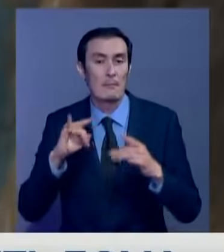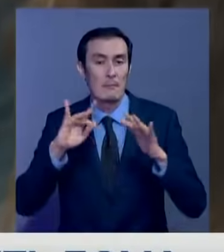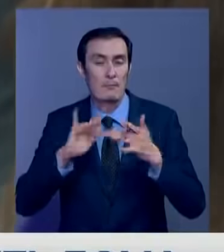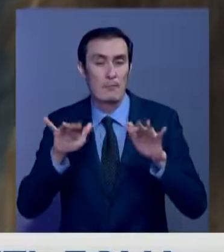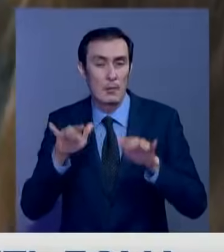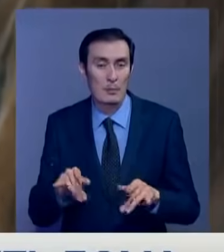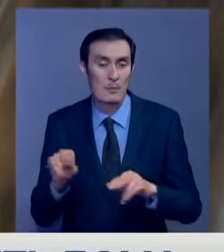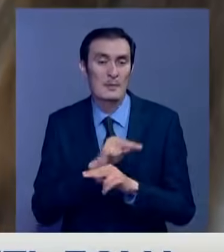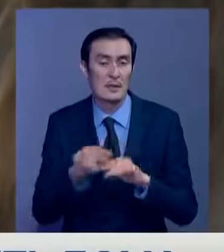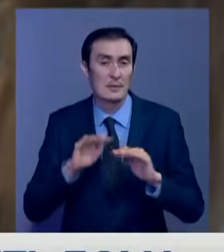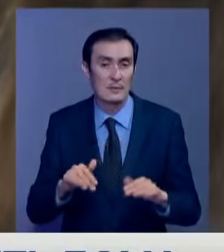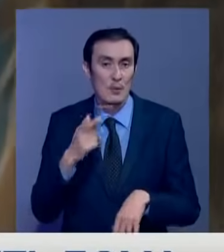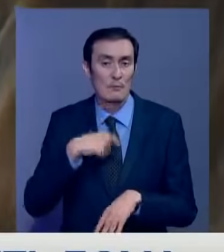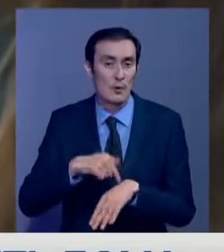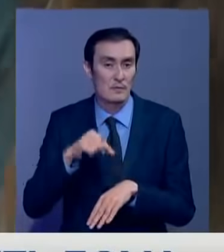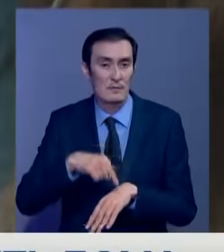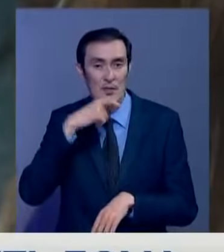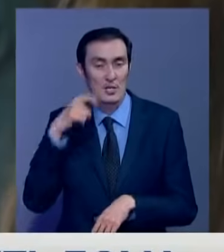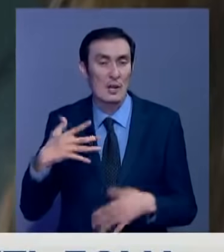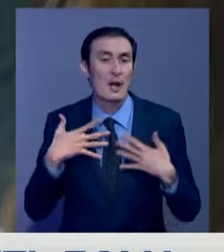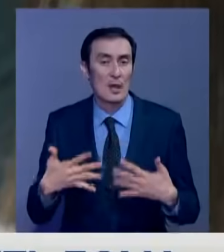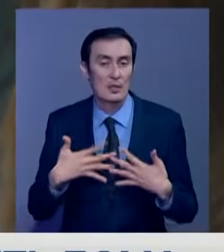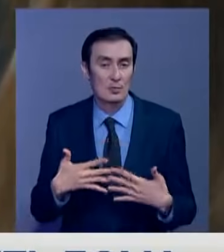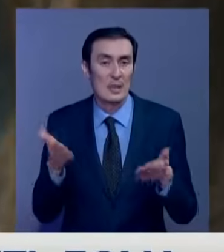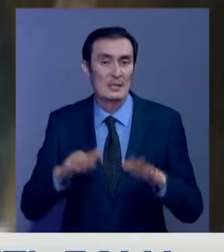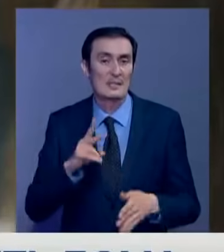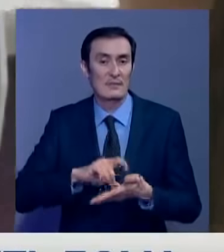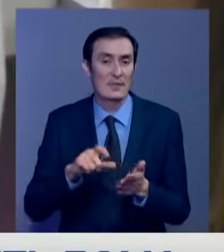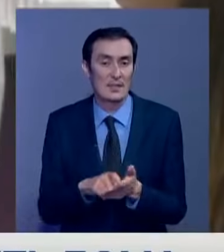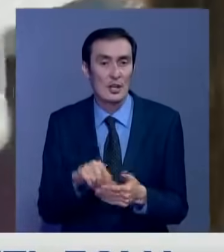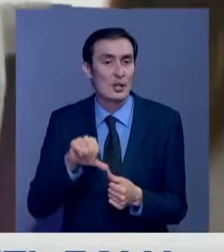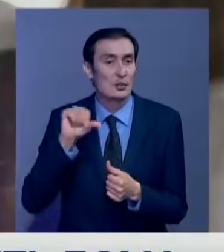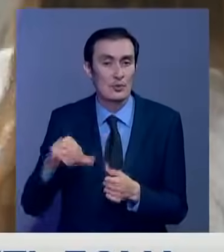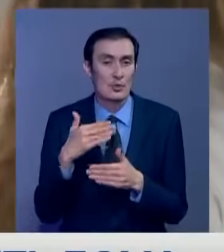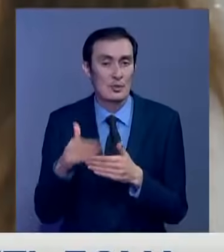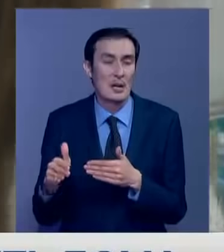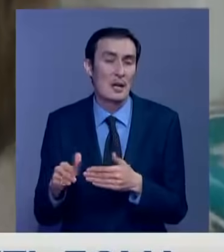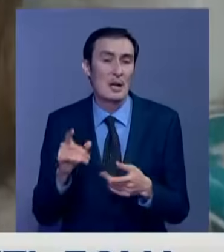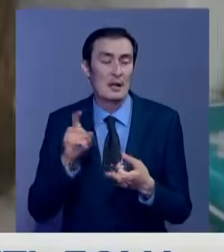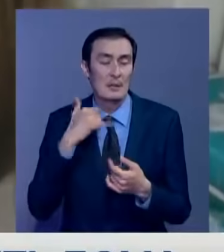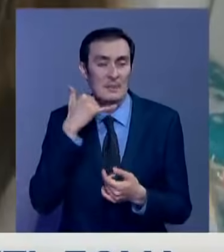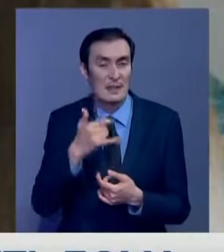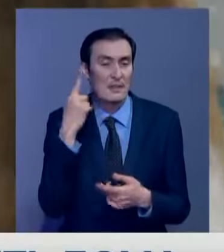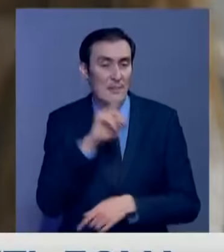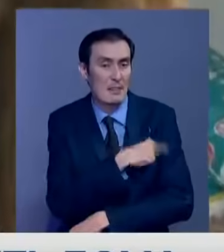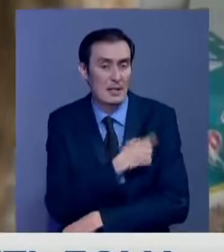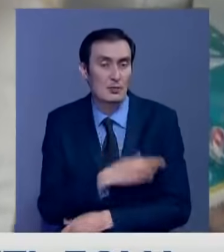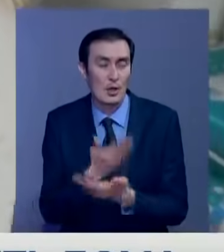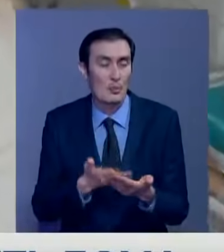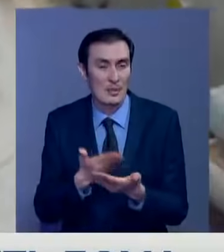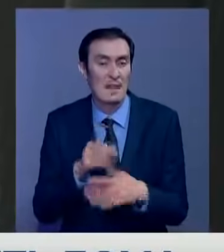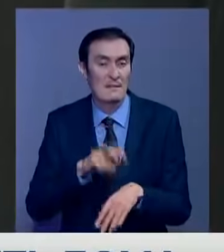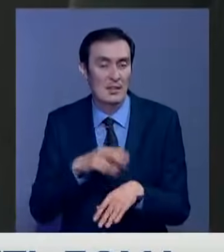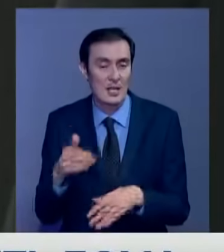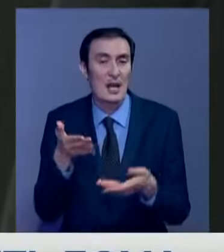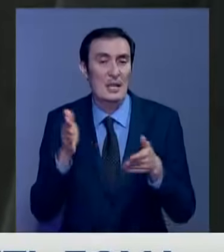Бет Блак. Почувствовав жар и одышку, она осталась в квартире, исключила все контакты и позвонила в больницу. Медики рекомендовали